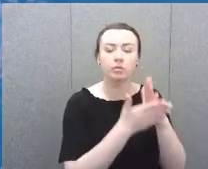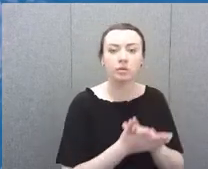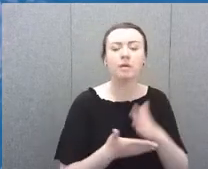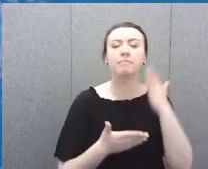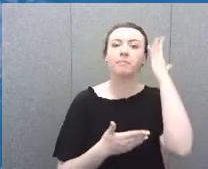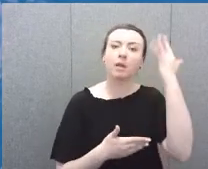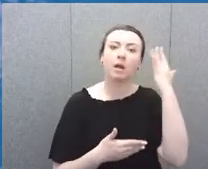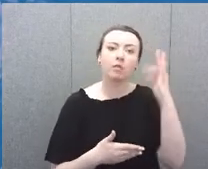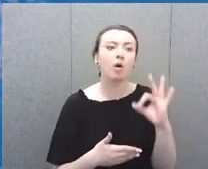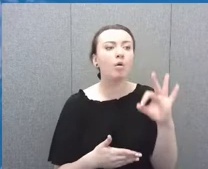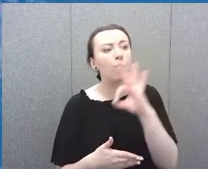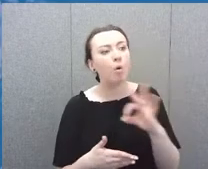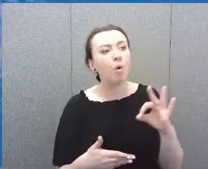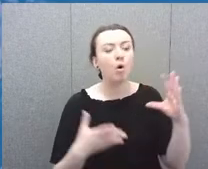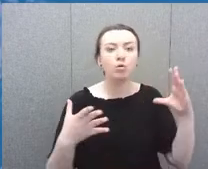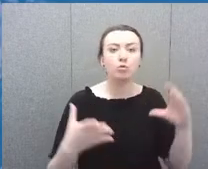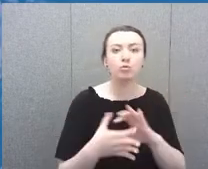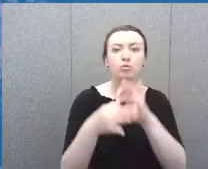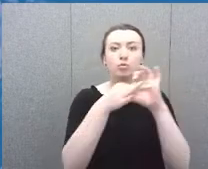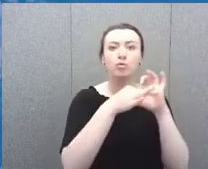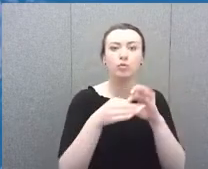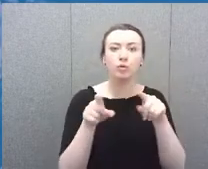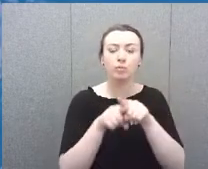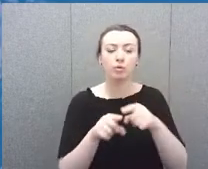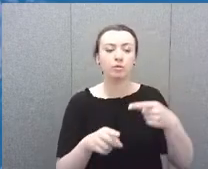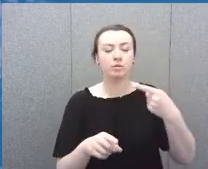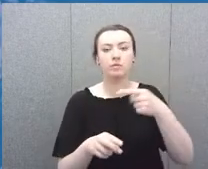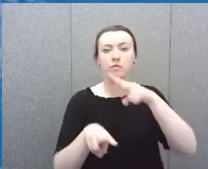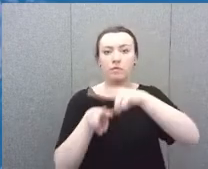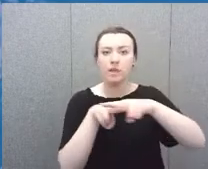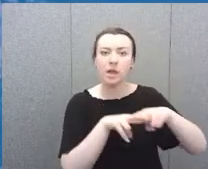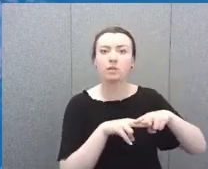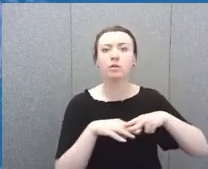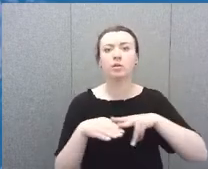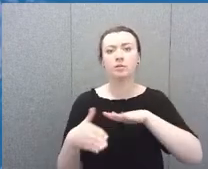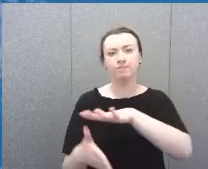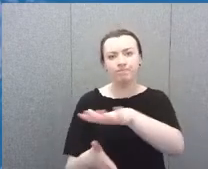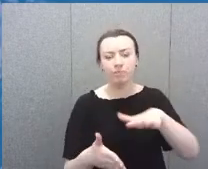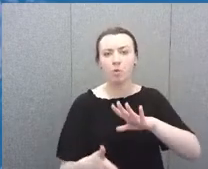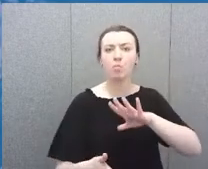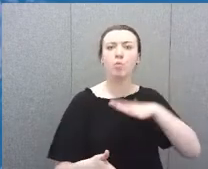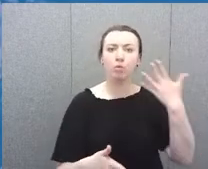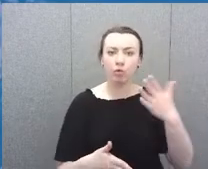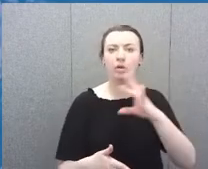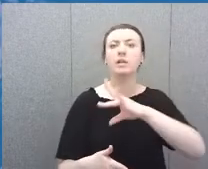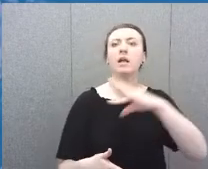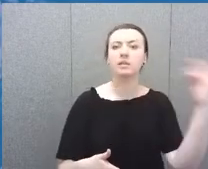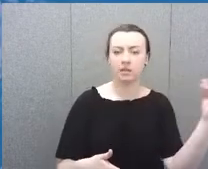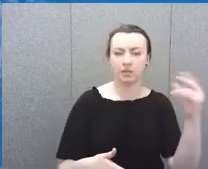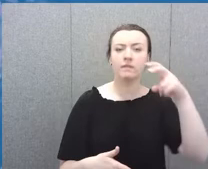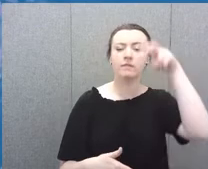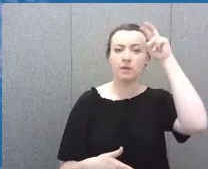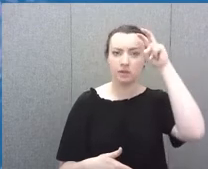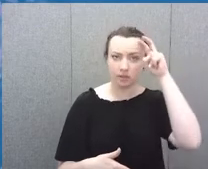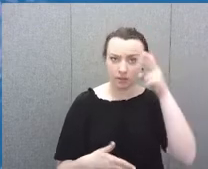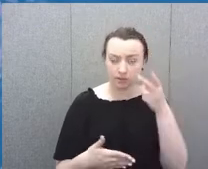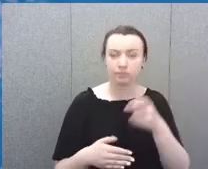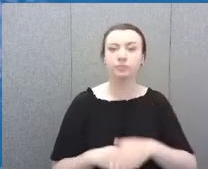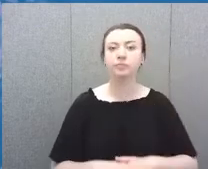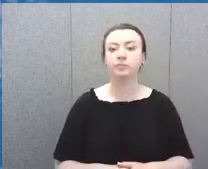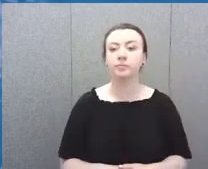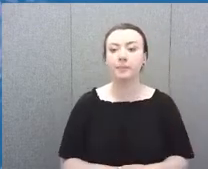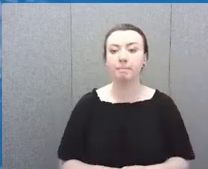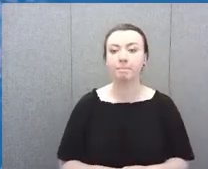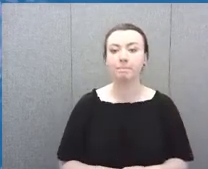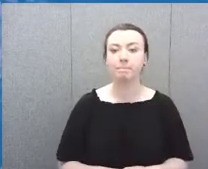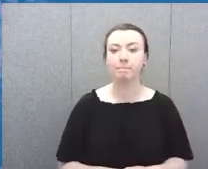суверенитет и территориальную целостность новых независимых государств в прошлом стран Советского Союза, особенно